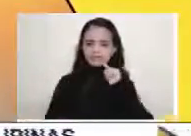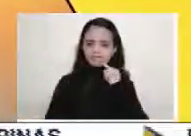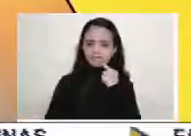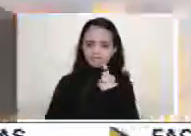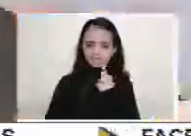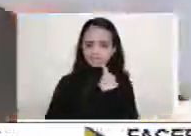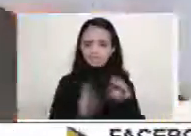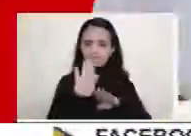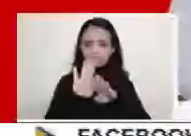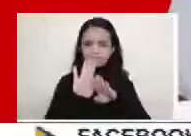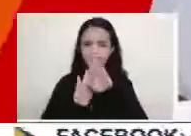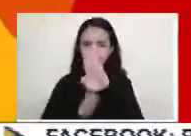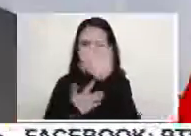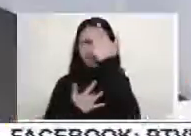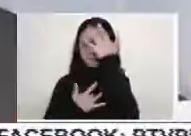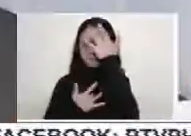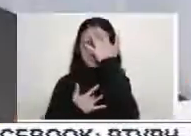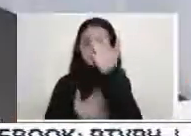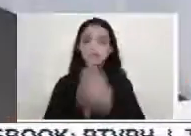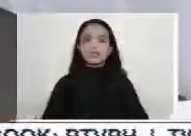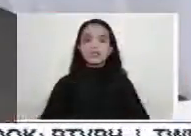detalye.